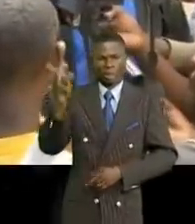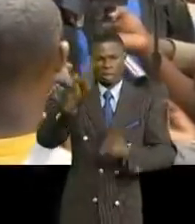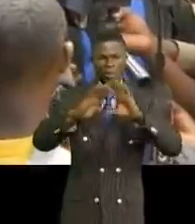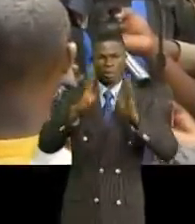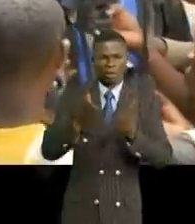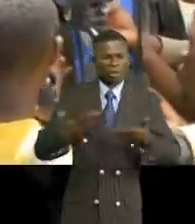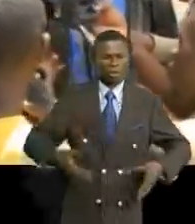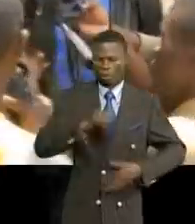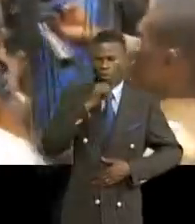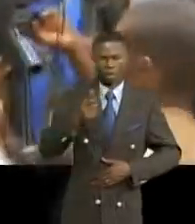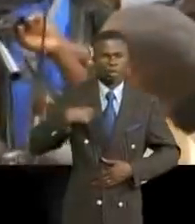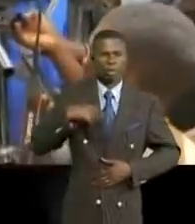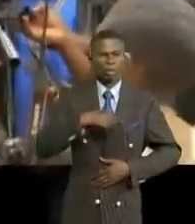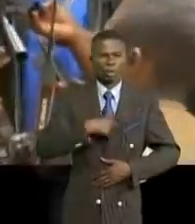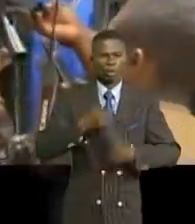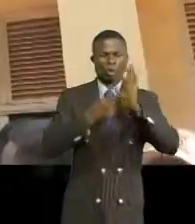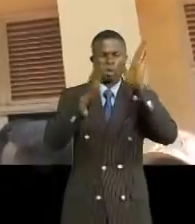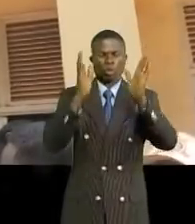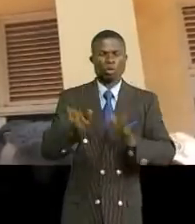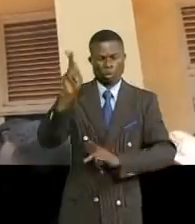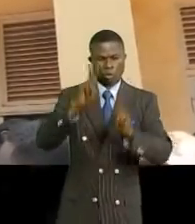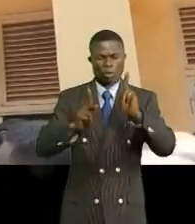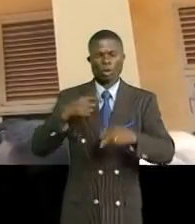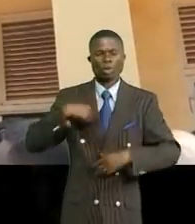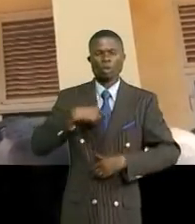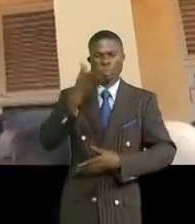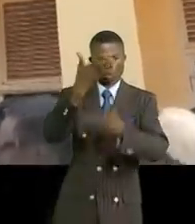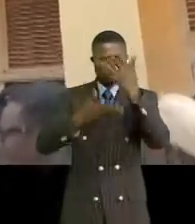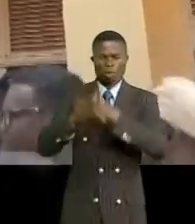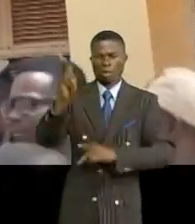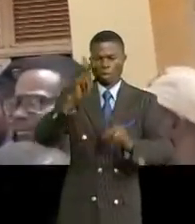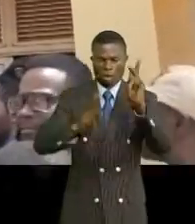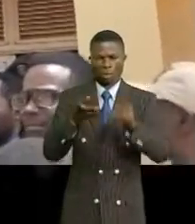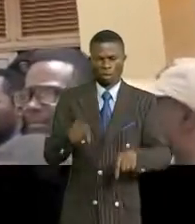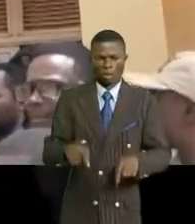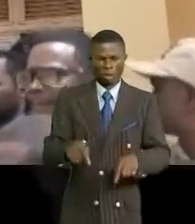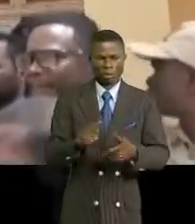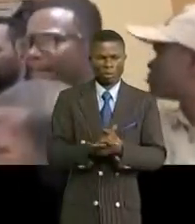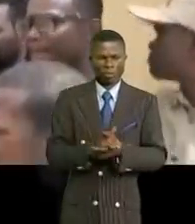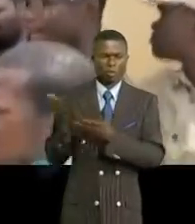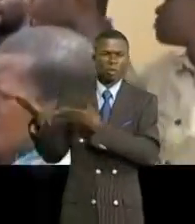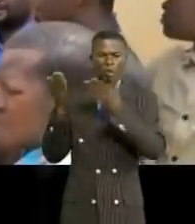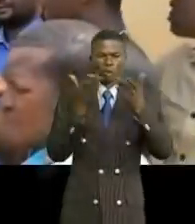nous faut le rappeler vente à la bougie nous sommes également porteur d un message